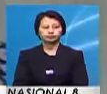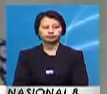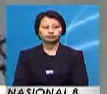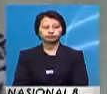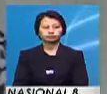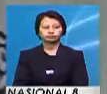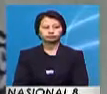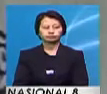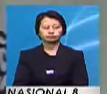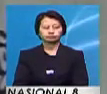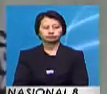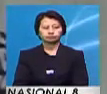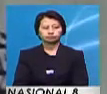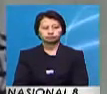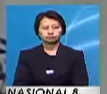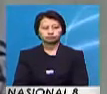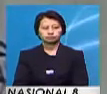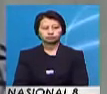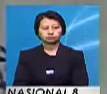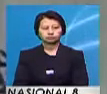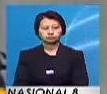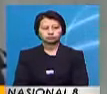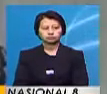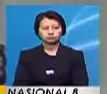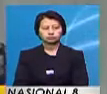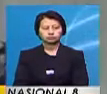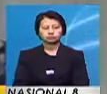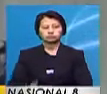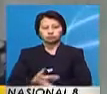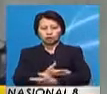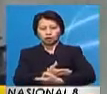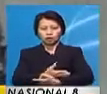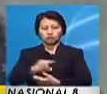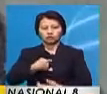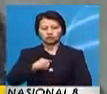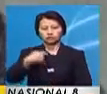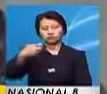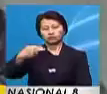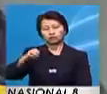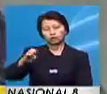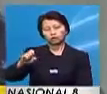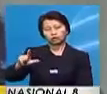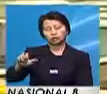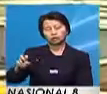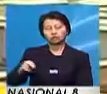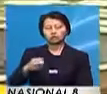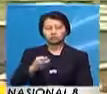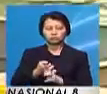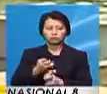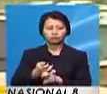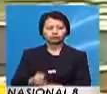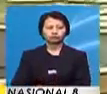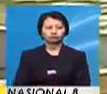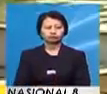Orang tak tahu kesalahan saya. Anak saya memahami saya susah nak ke mana.